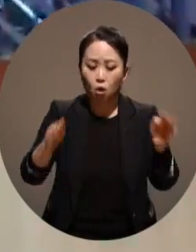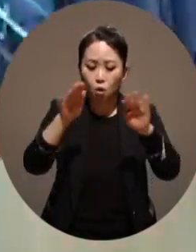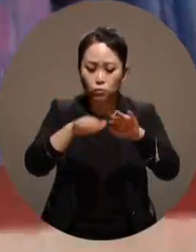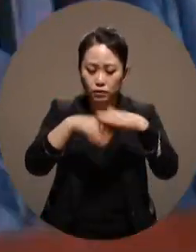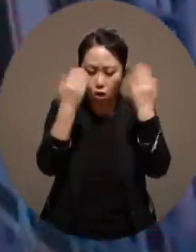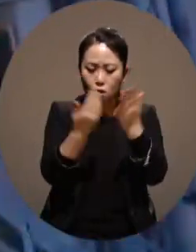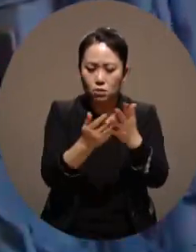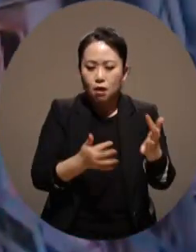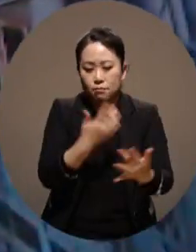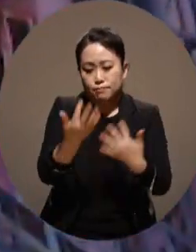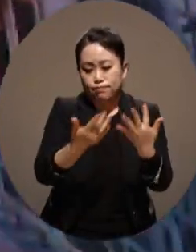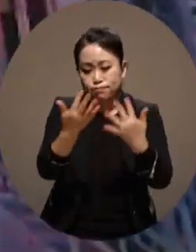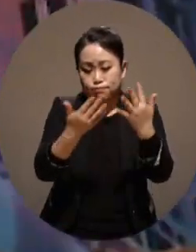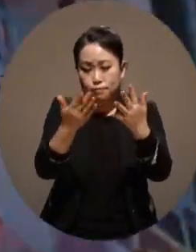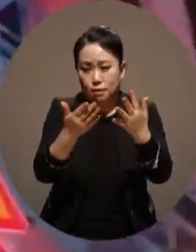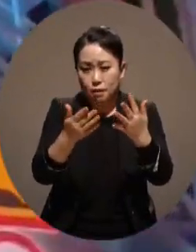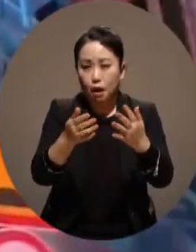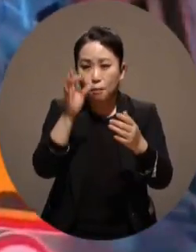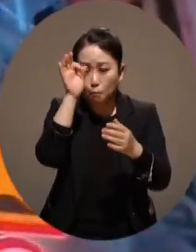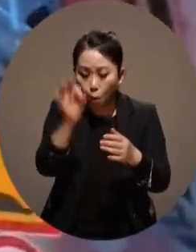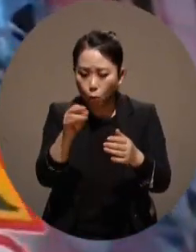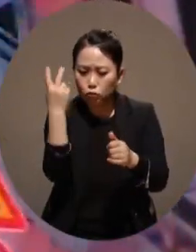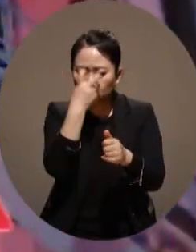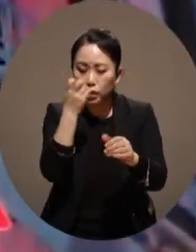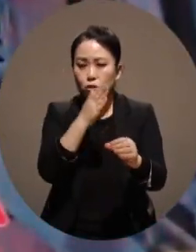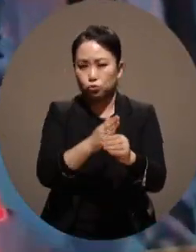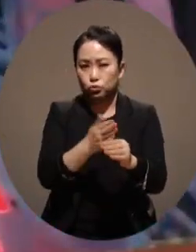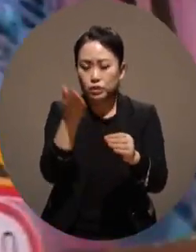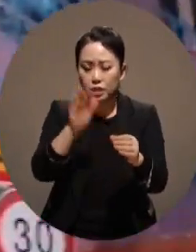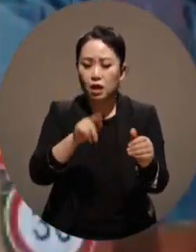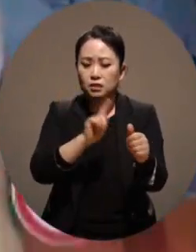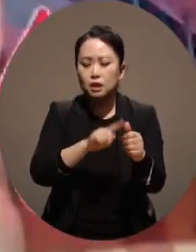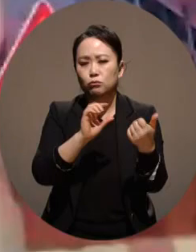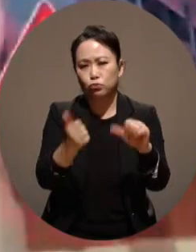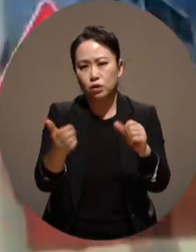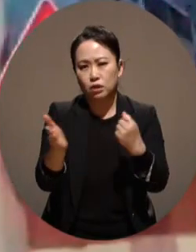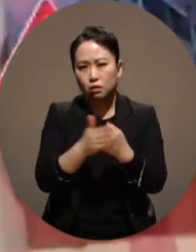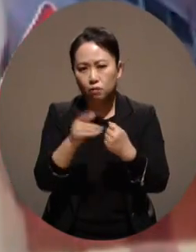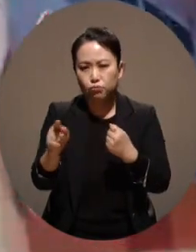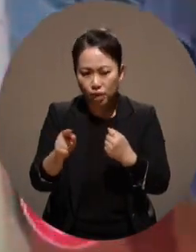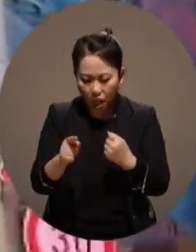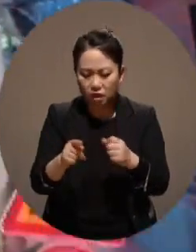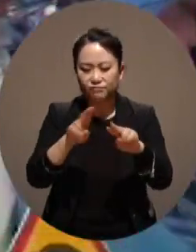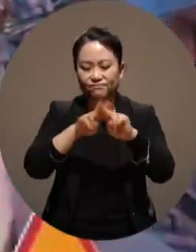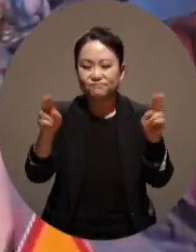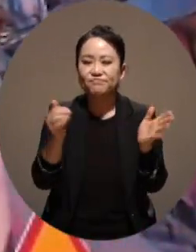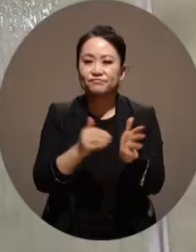보고 수사를 이어왔지만 피해자가 사망하면서 불송치 결정을 내렸습니다.